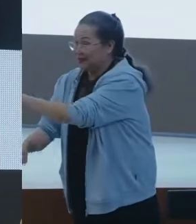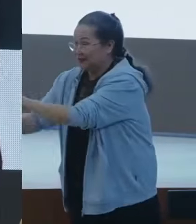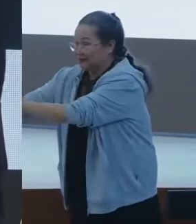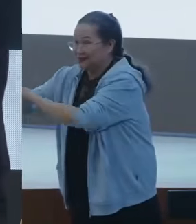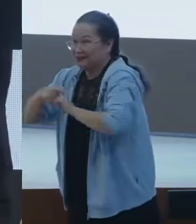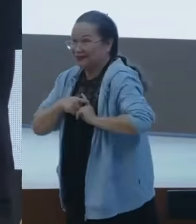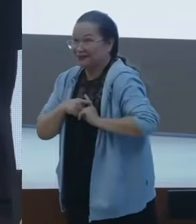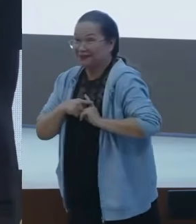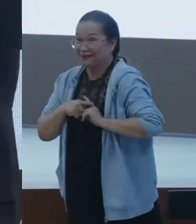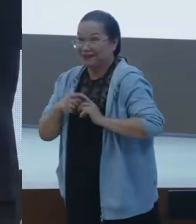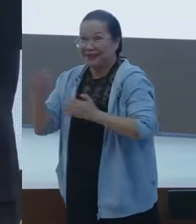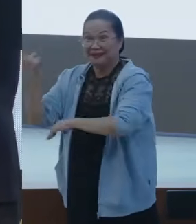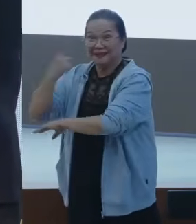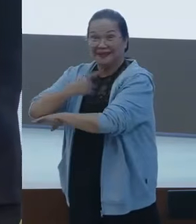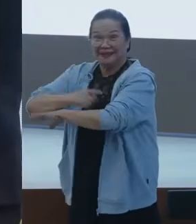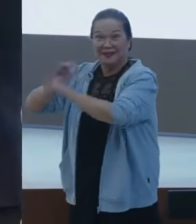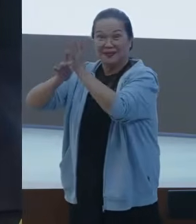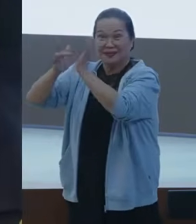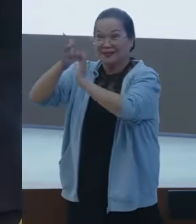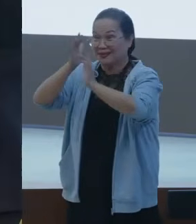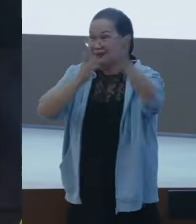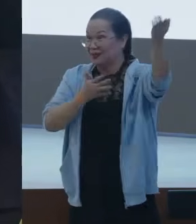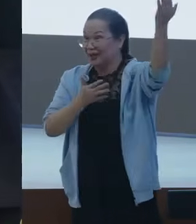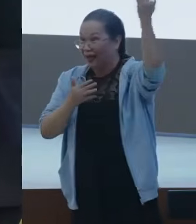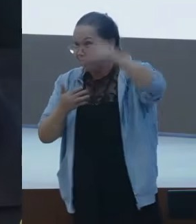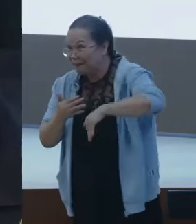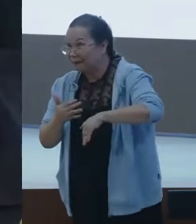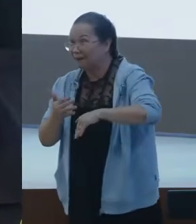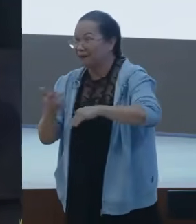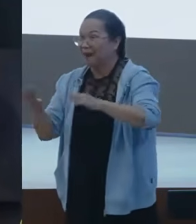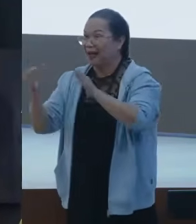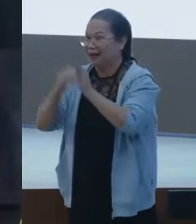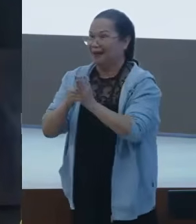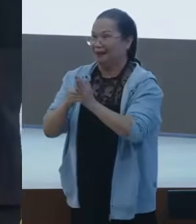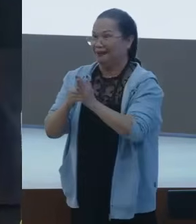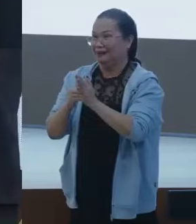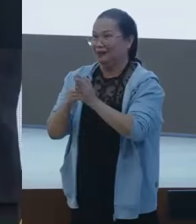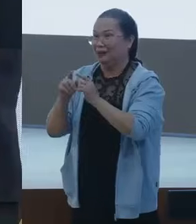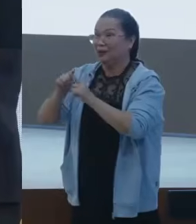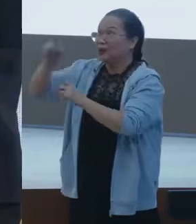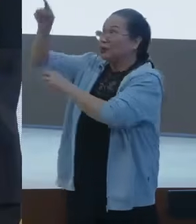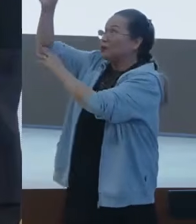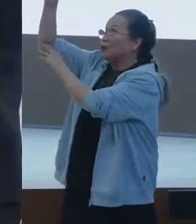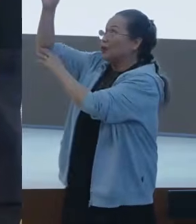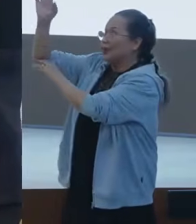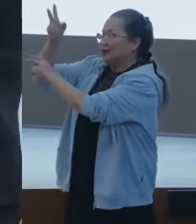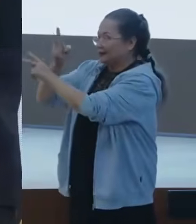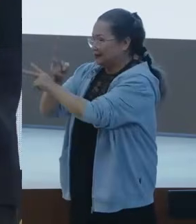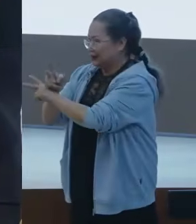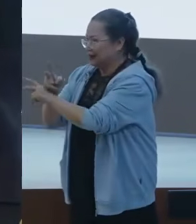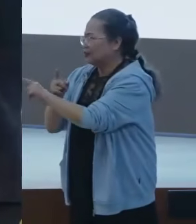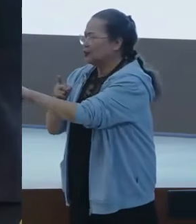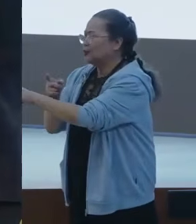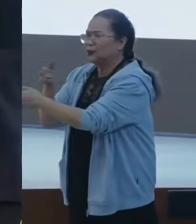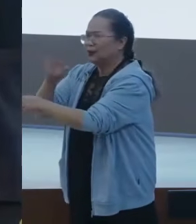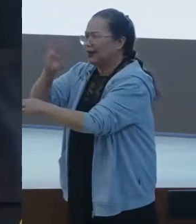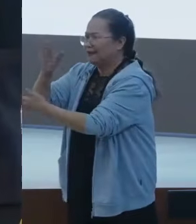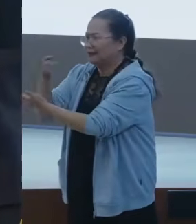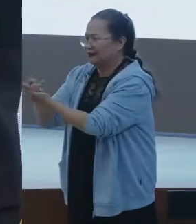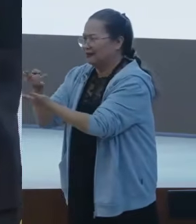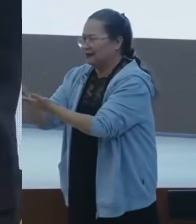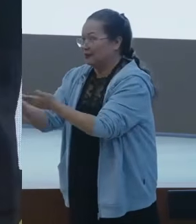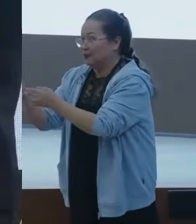at the day of Jesus Christ. Sabi sa Jude 1:24, now to him who is able to keep you from stumbling